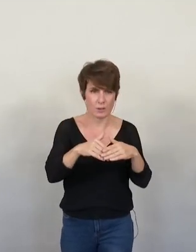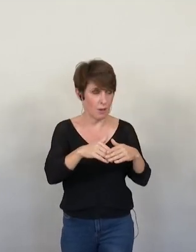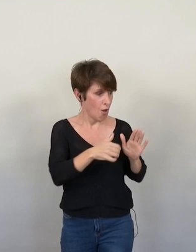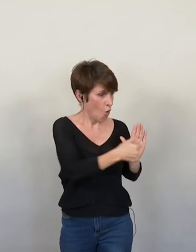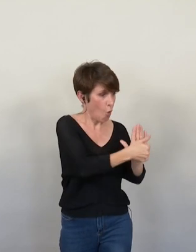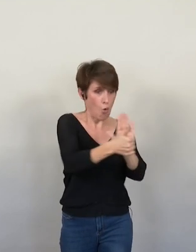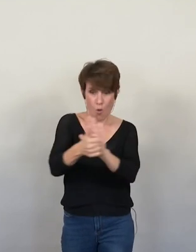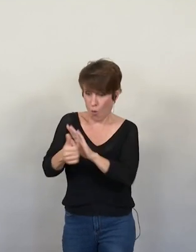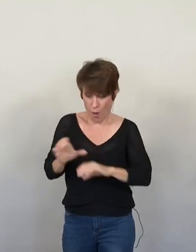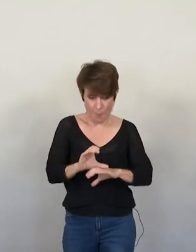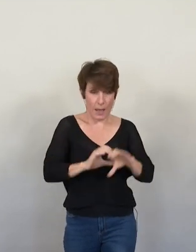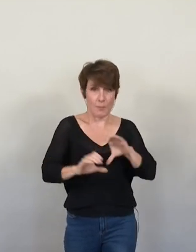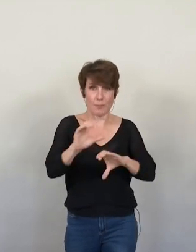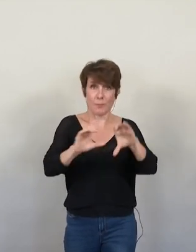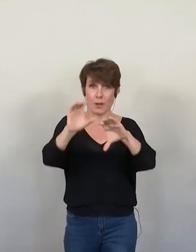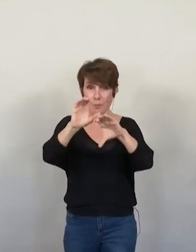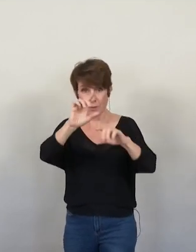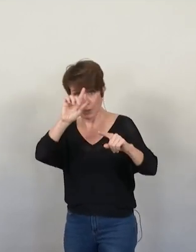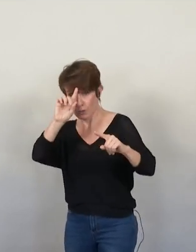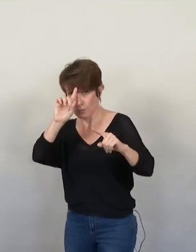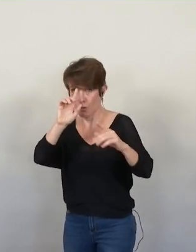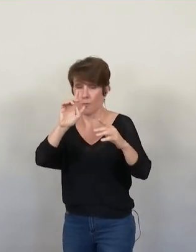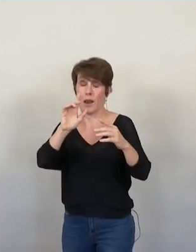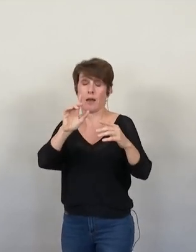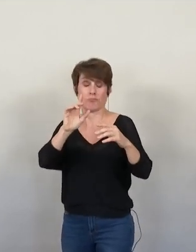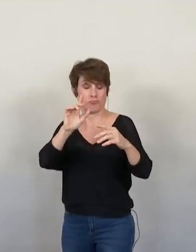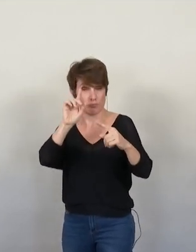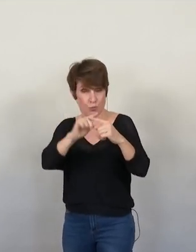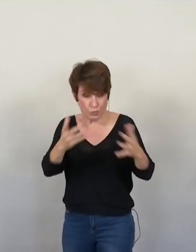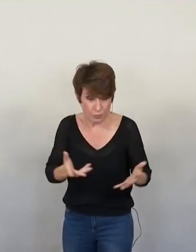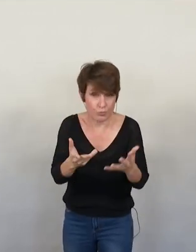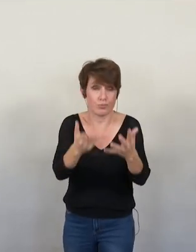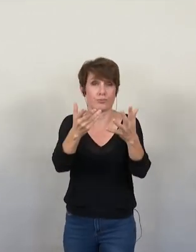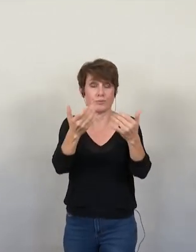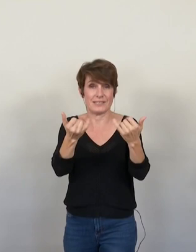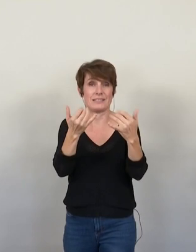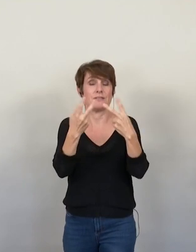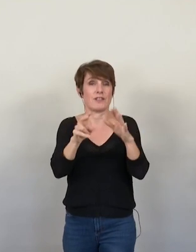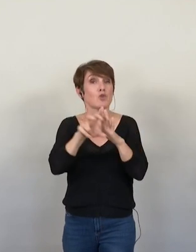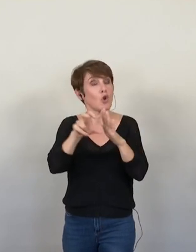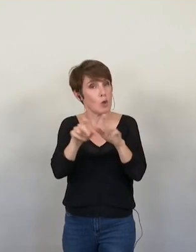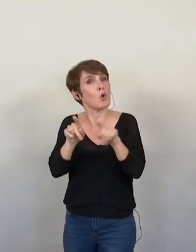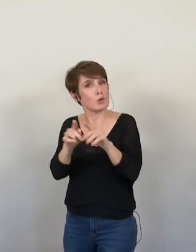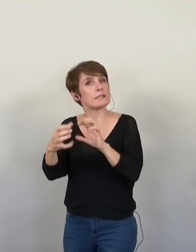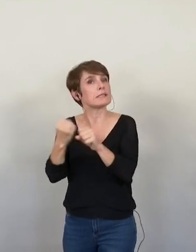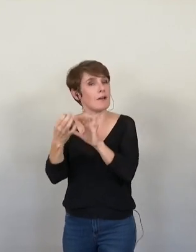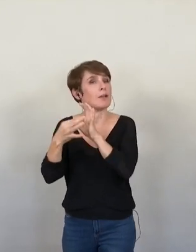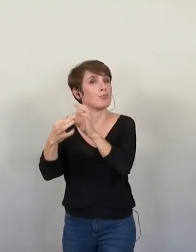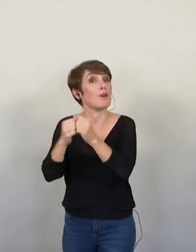publics qui bénéficie aussi du travail d'association engagé qui œuvre sur la ville